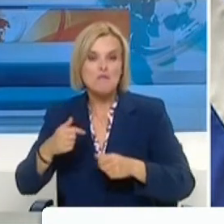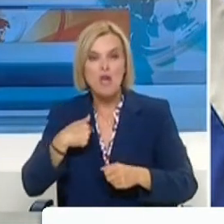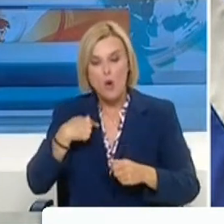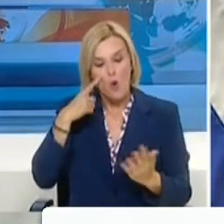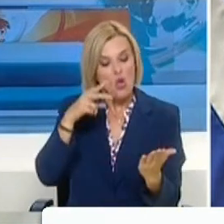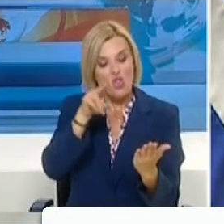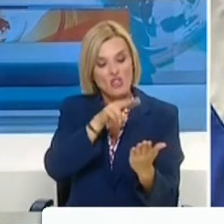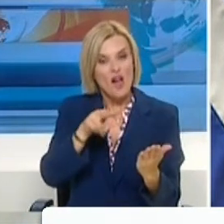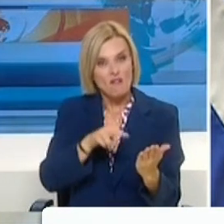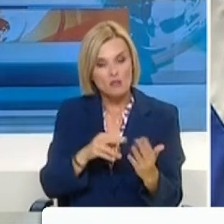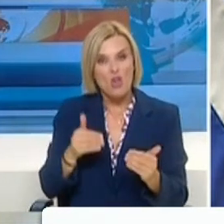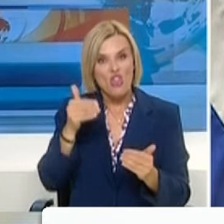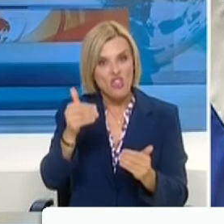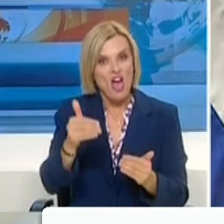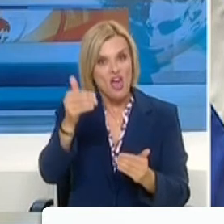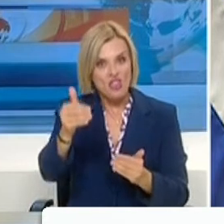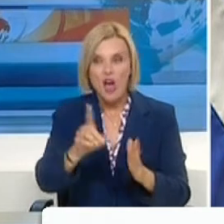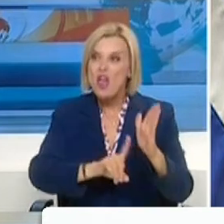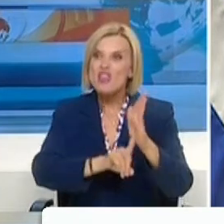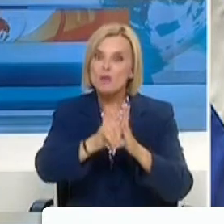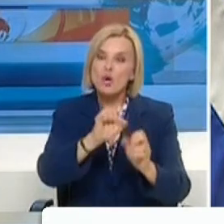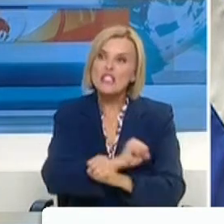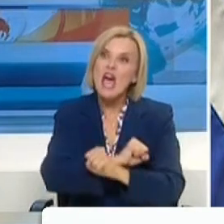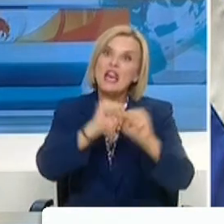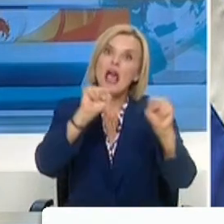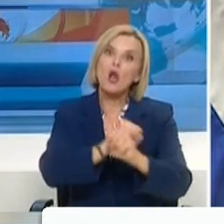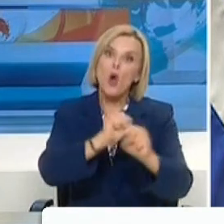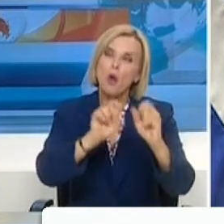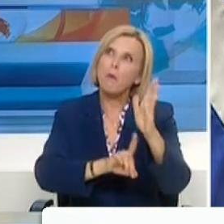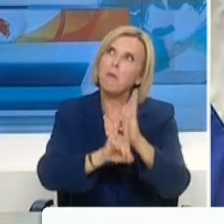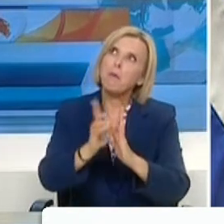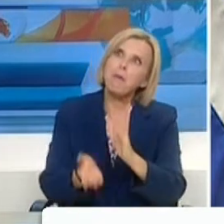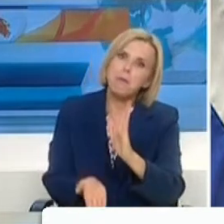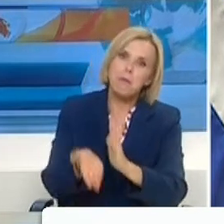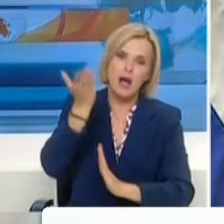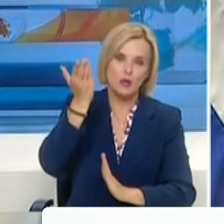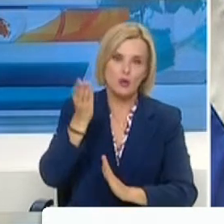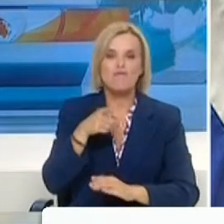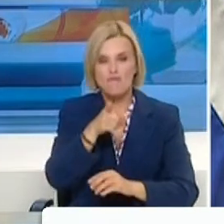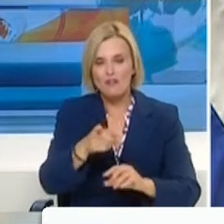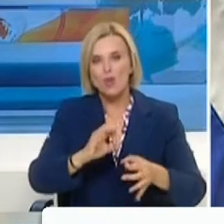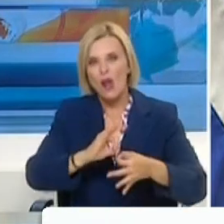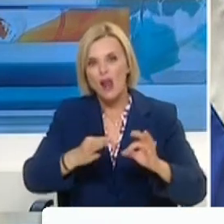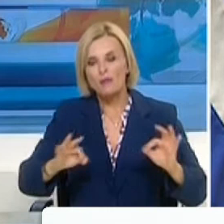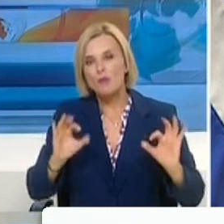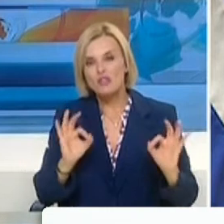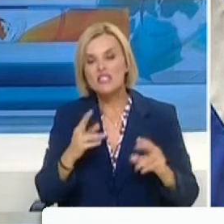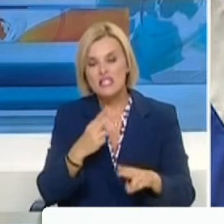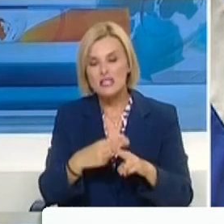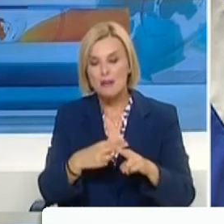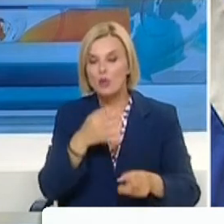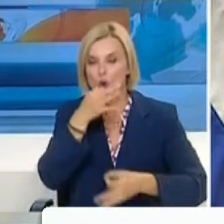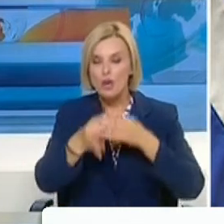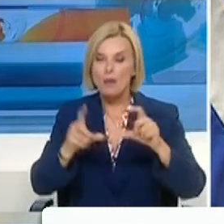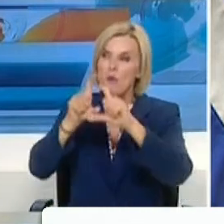διαβάζω το επόμενο Σαββατοκύριακο. Άρα είναι πολύ σημαντικό το θέμα του κλιματισμού και είναι και πολύ λεπτό. Είναι αυτές οι λεπτομέρειες που είπα προηγουμένως στο